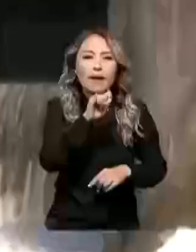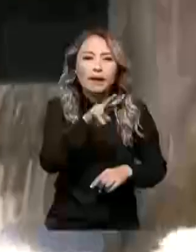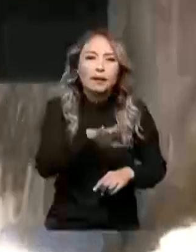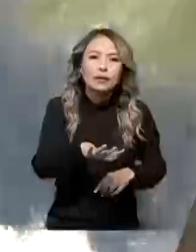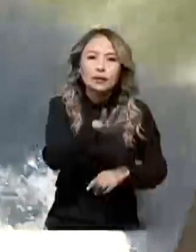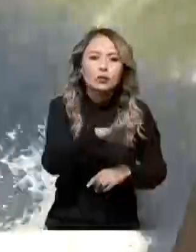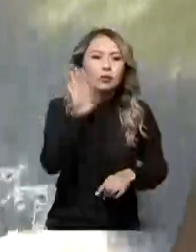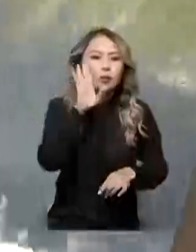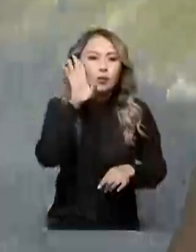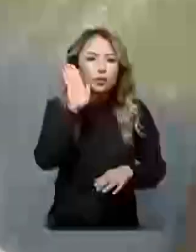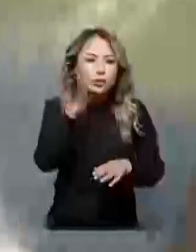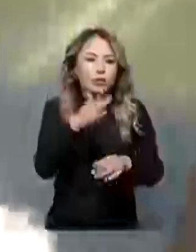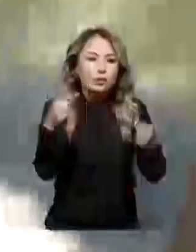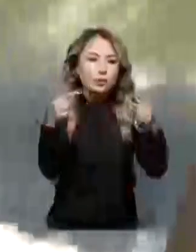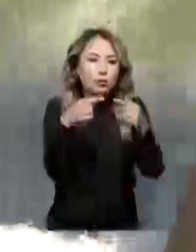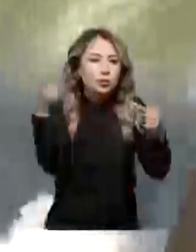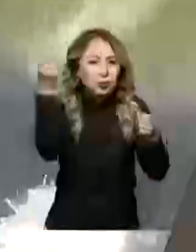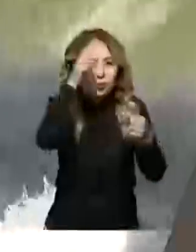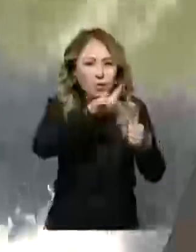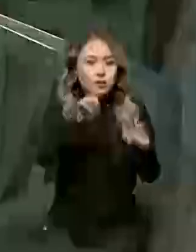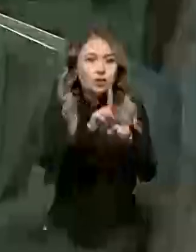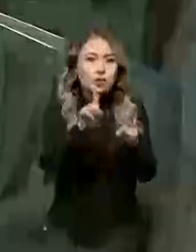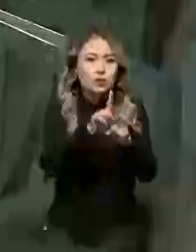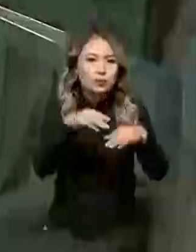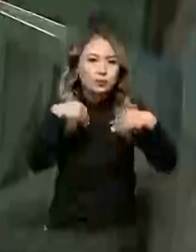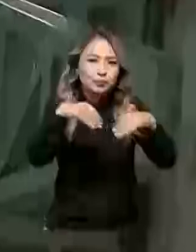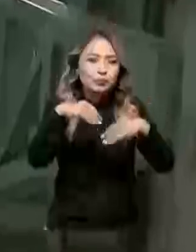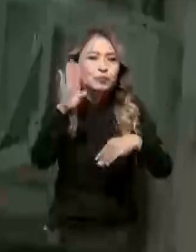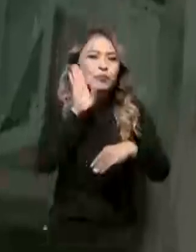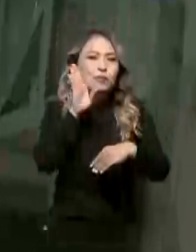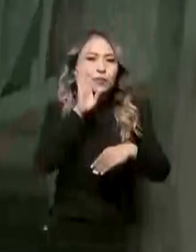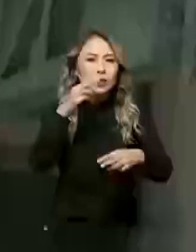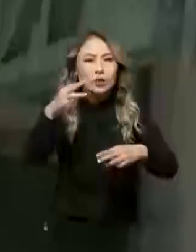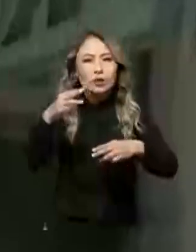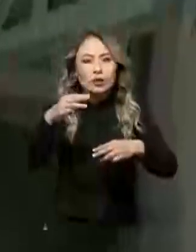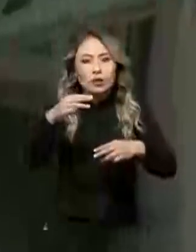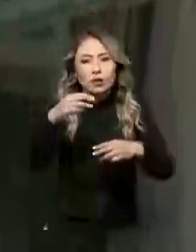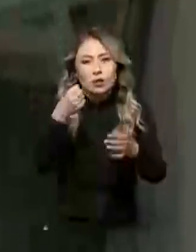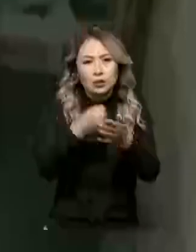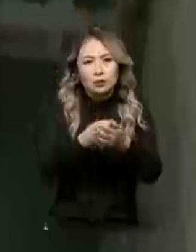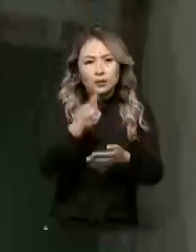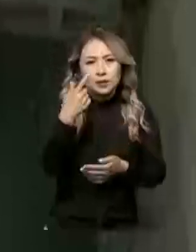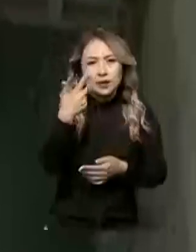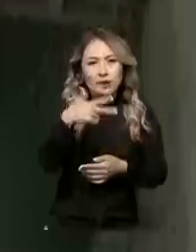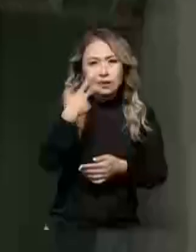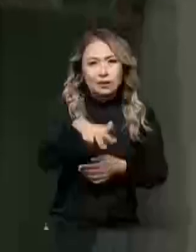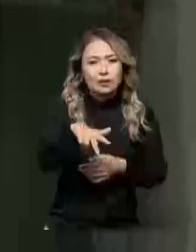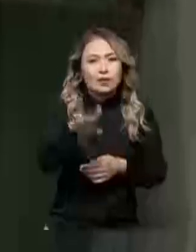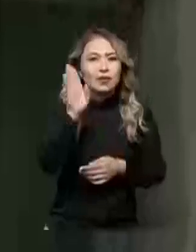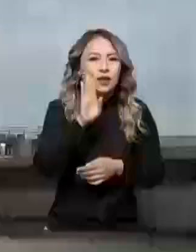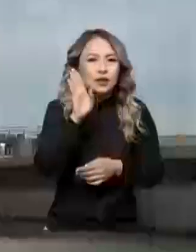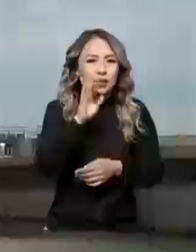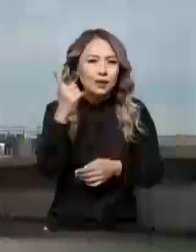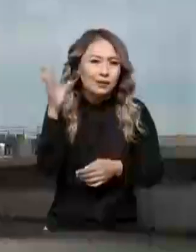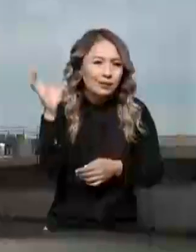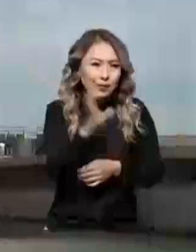аралға бөлінетін су көлемі нақтыланған. Яғни тараптар егінді суару маусымында ағын екпіні секундына кемінде 30 текше метр